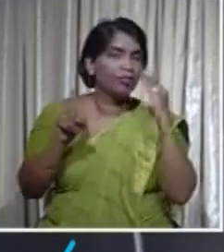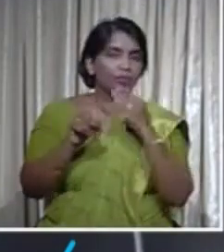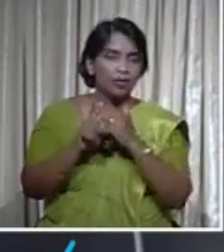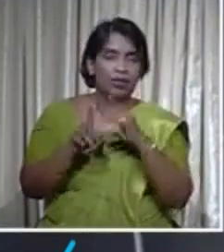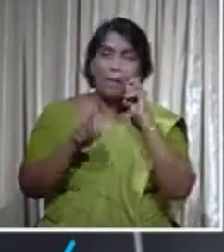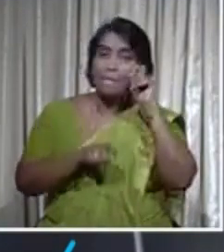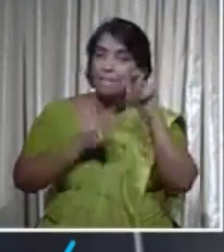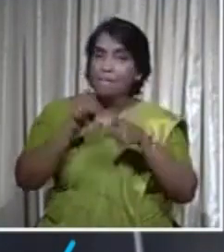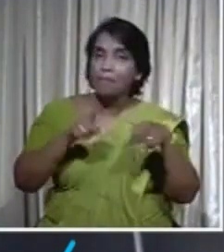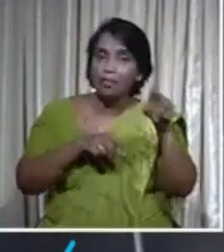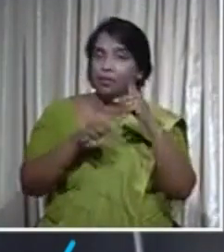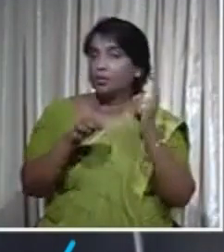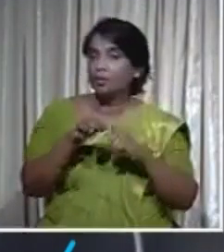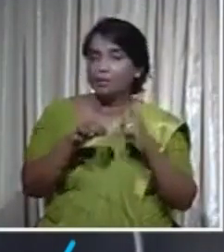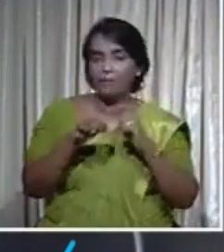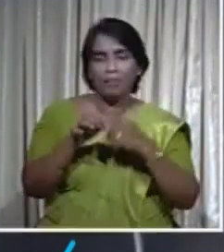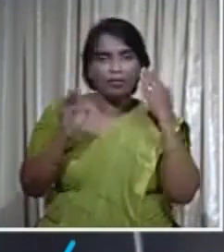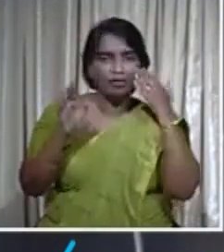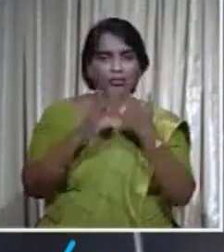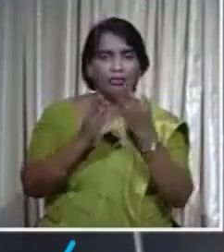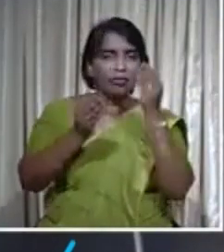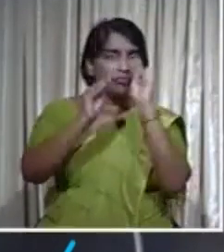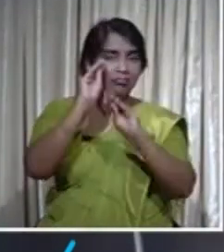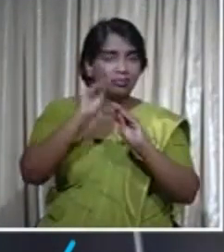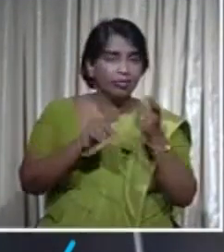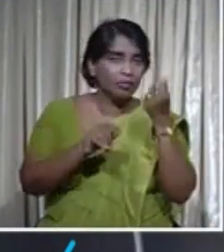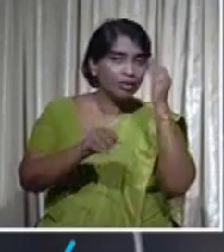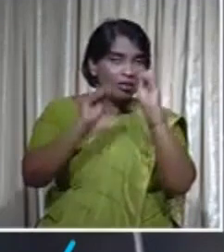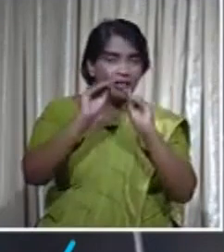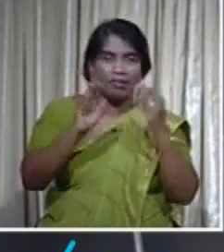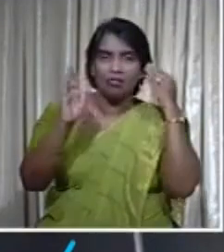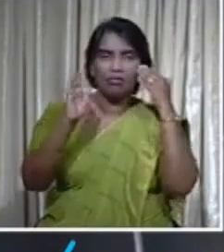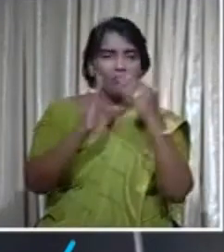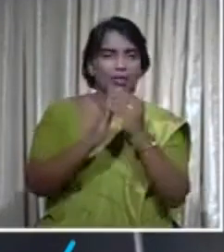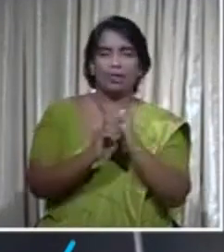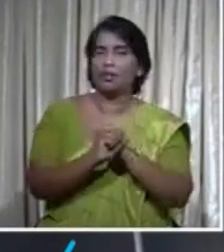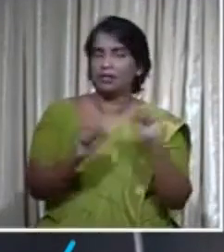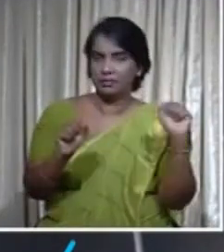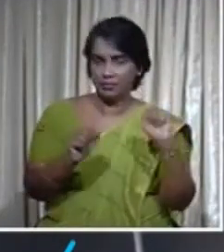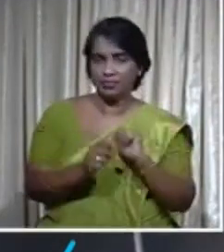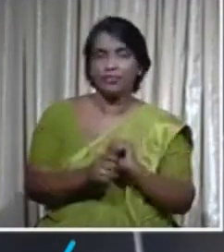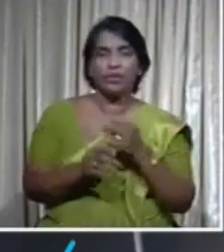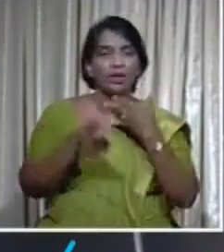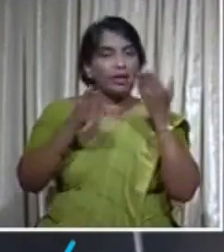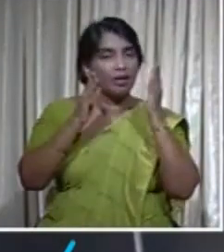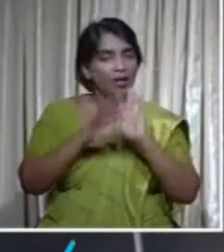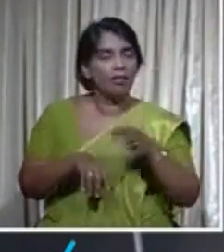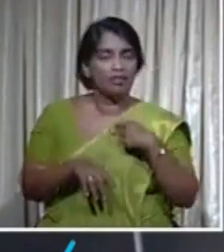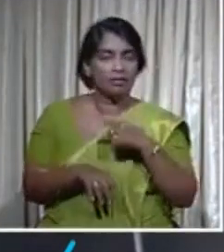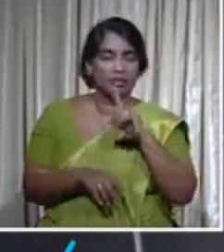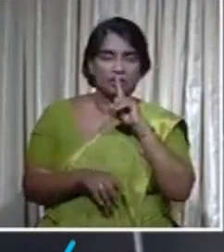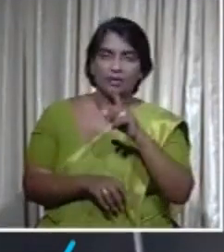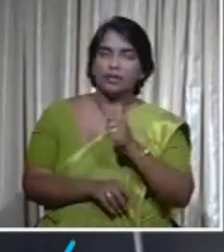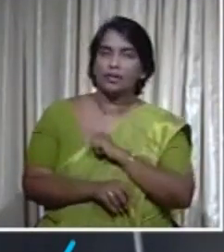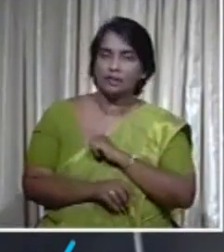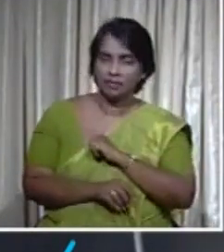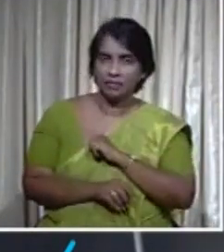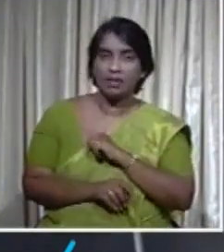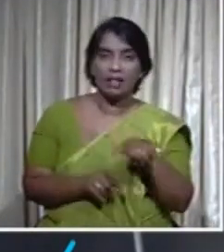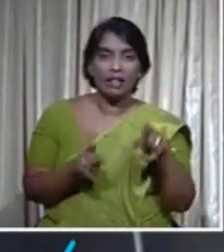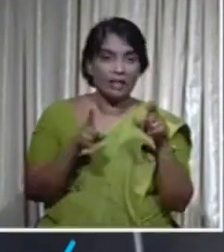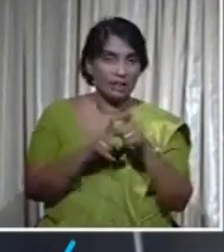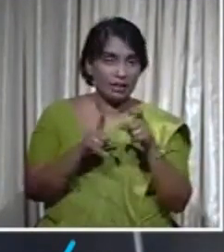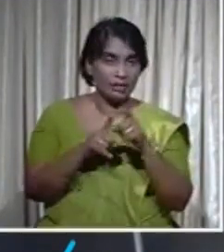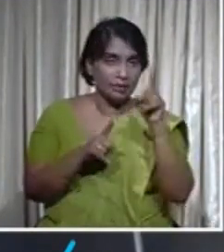இங்கு குறிப்பிட விரும்புகின்றேன் அது மட்டுமல்ல இறுதியாக நான் சொல்லி முடிக்கின்றேன் இந்த மார்கழி மாதம்